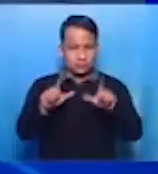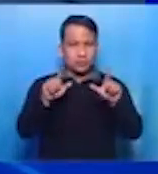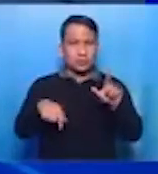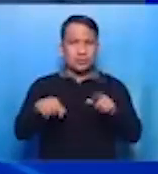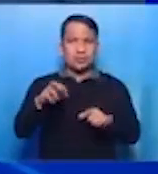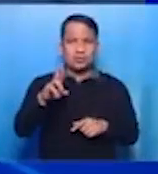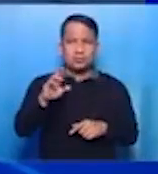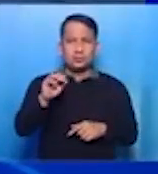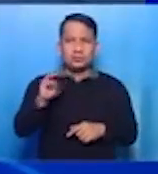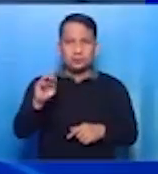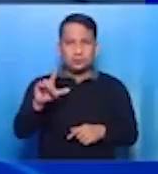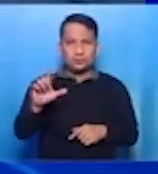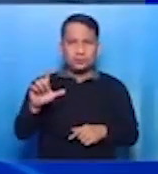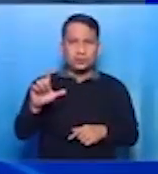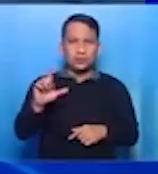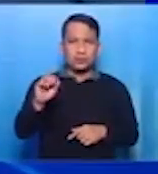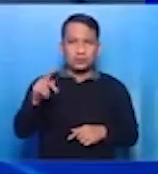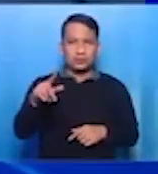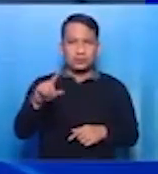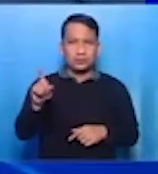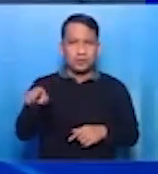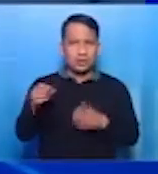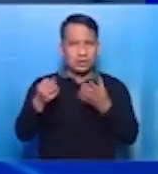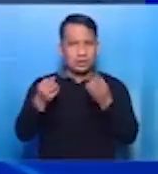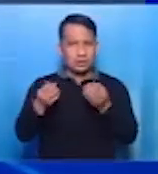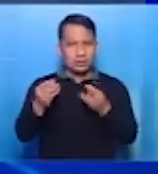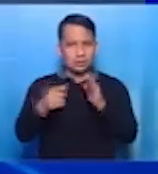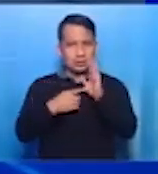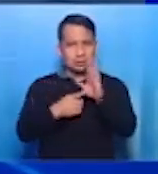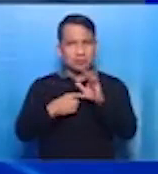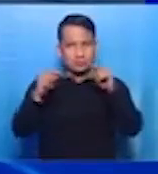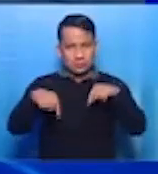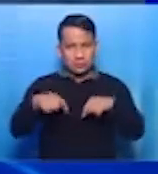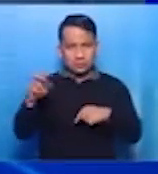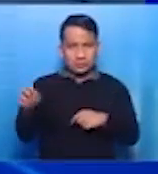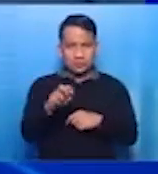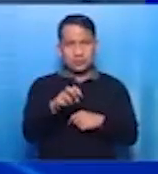si Romel Lopez. Romel, marami na bang dumarating na turista dyan ngayon?